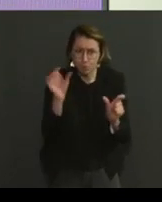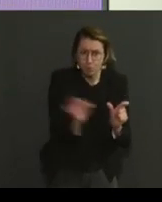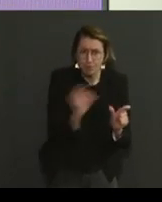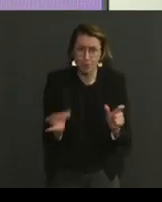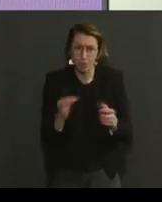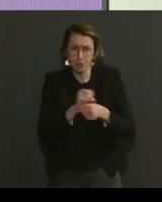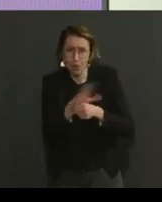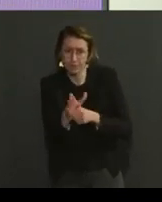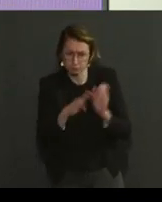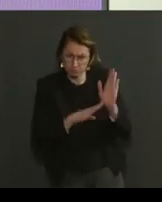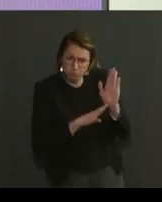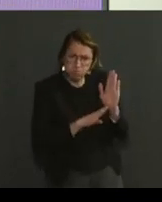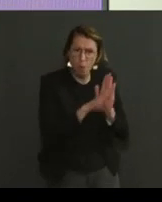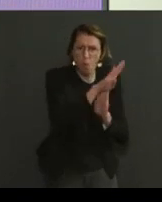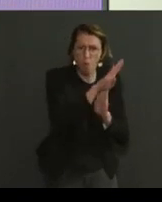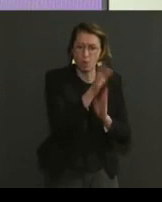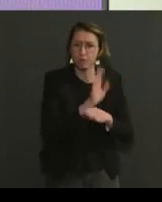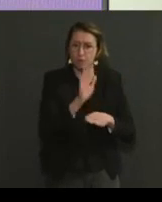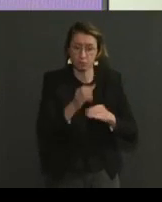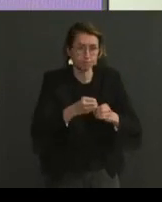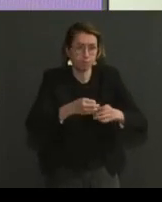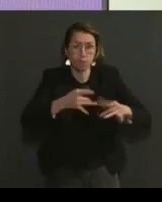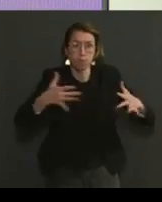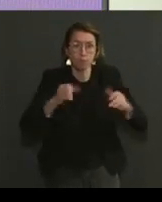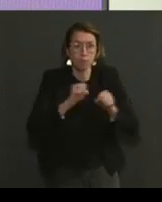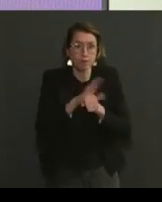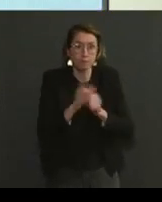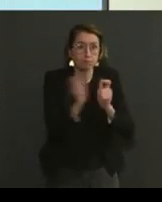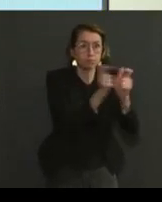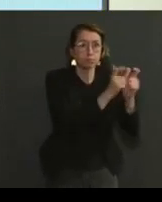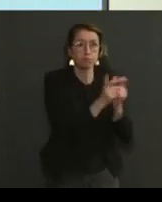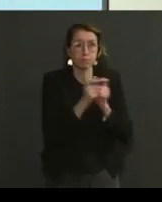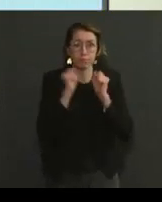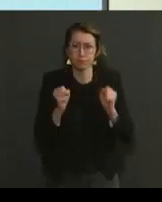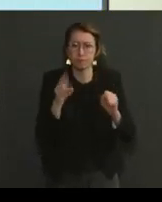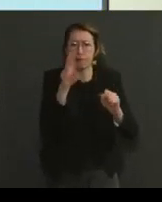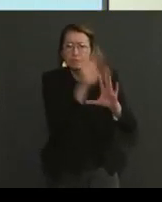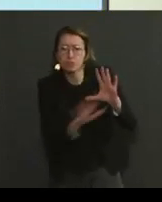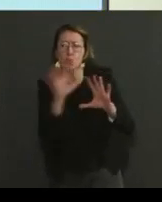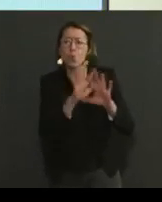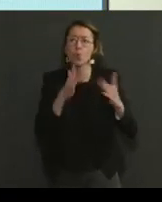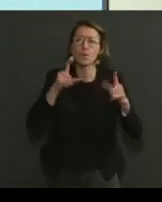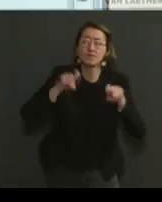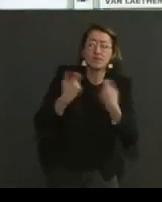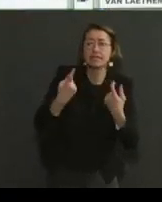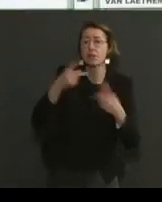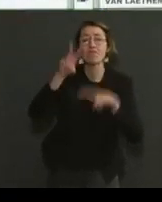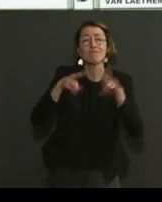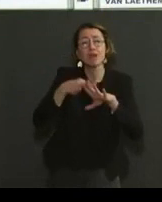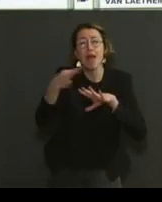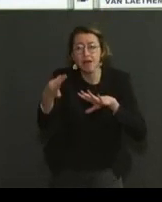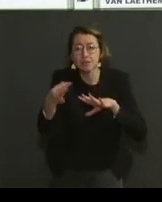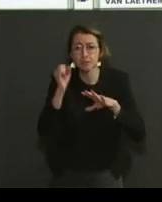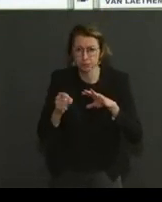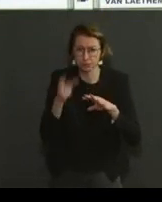premier signal pour dire qu'il se passe quelque chose dans une région, dans une ville, dans un village, et qu'il y a une recrudescence